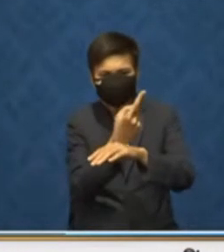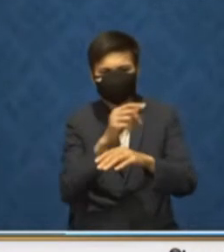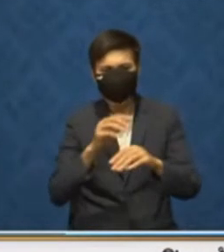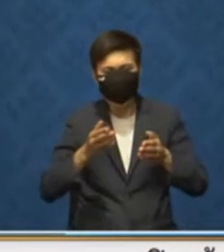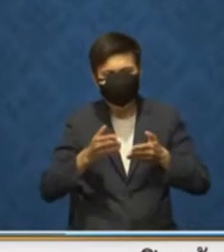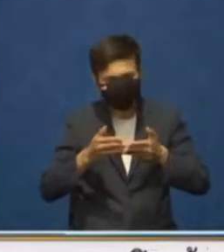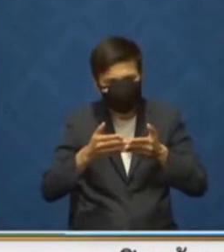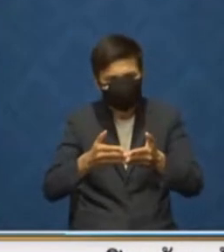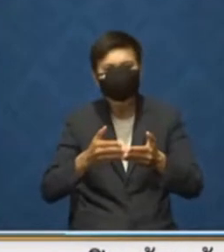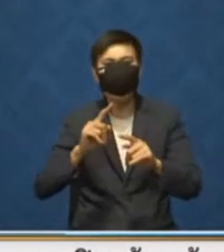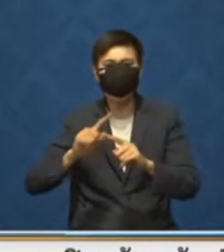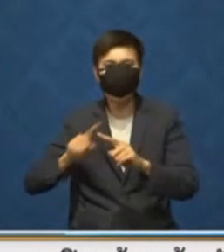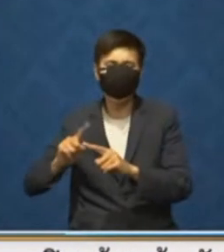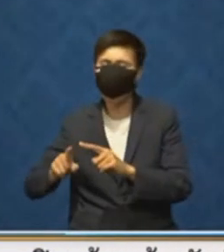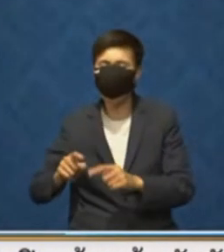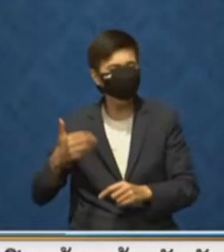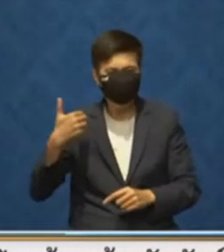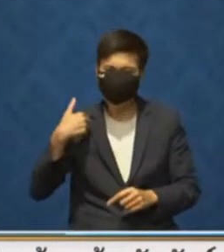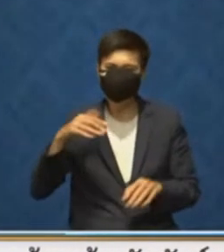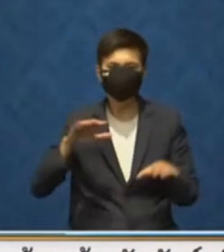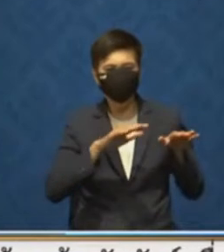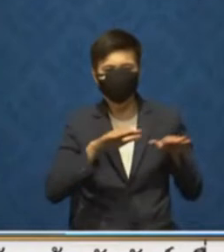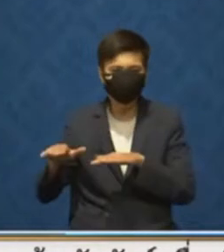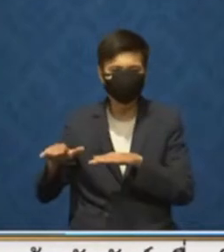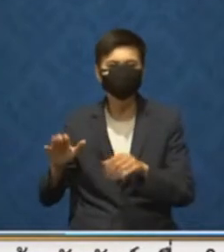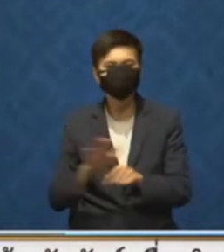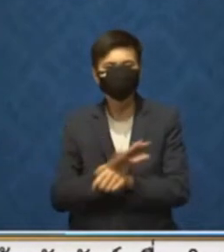dmpที่อื่นอีกนะครับนะ